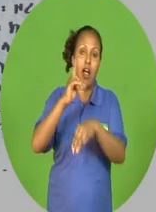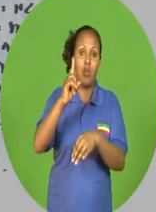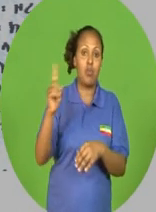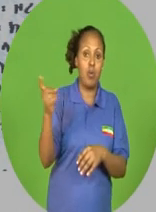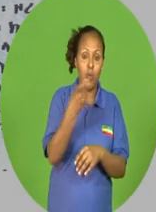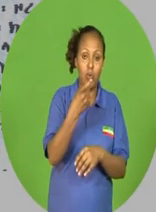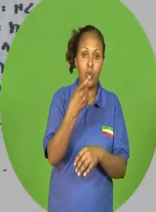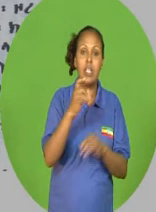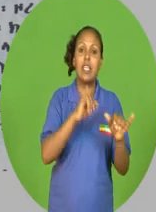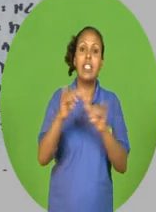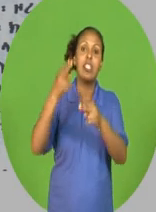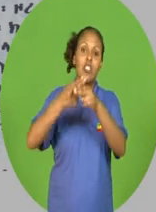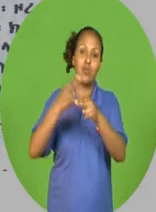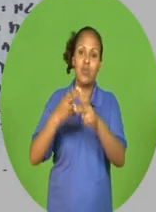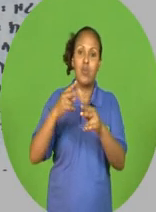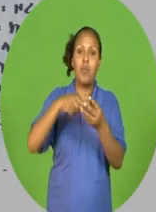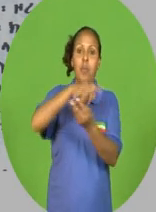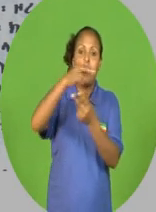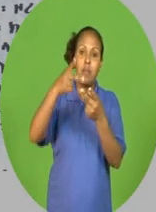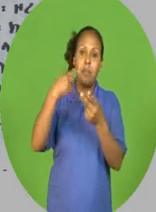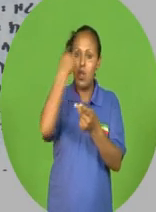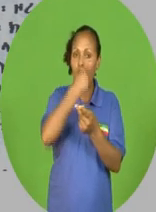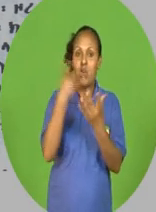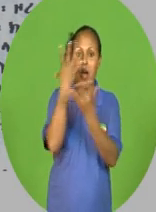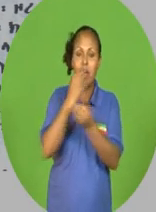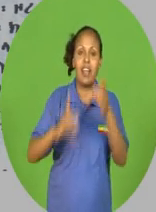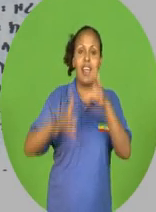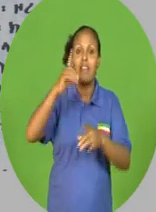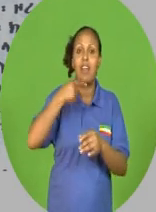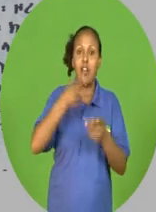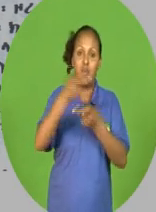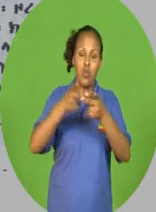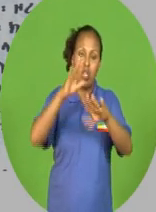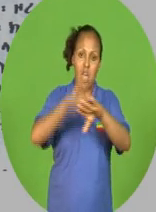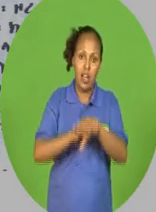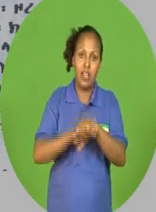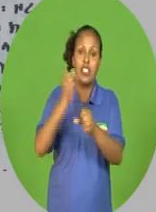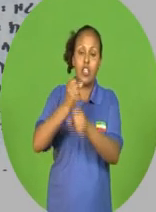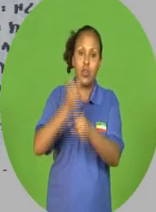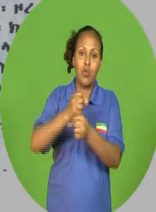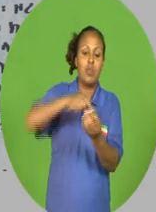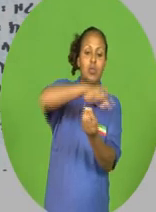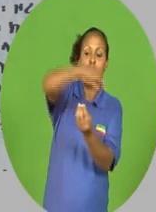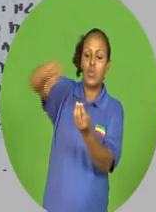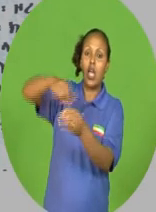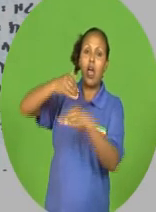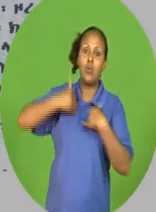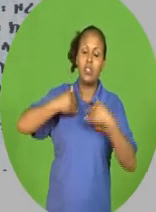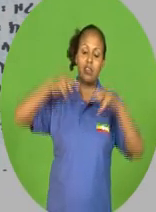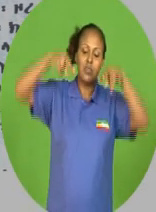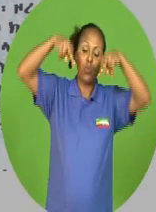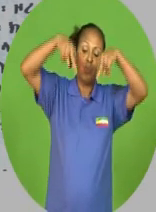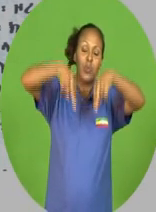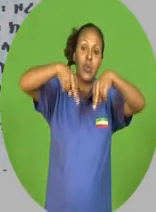አድባራት አንዱ በመሆኑ እንደ ስሙ መልኩ ያማረ ከፍ ባለ ቦታ ላይ ተሰርቶ በዙሪያ ገባው ያሉትን